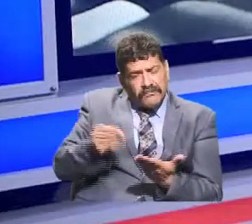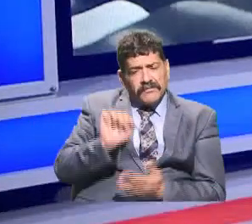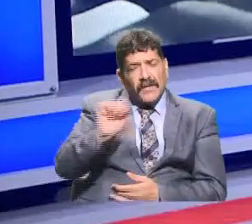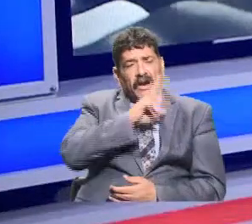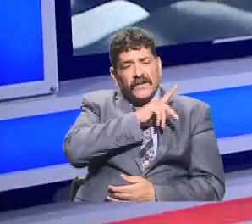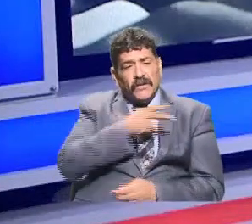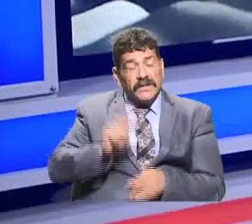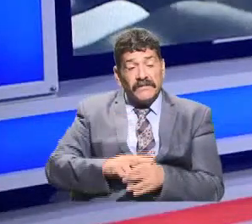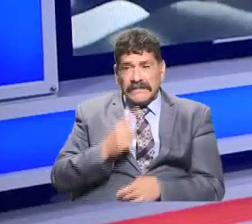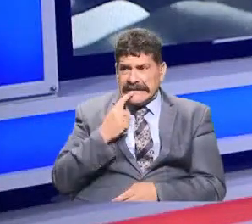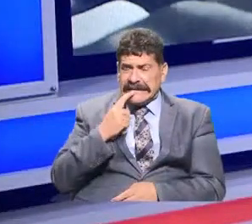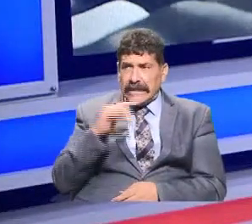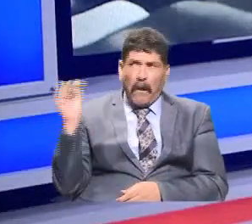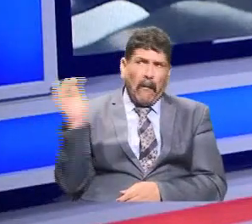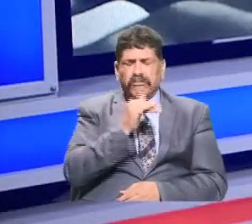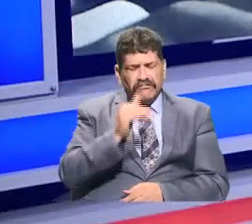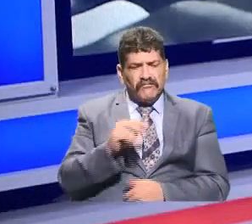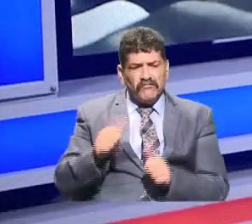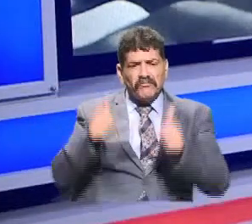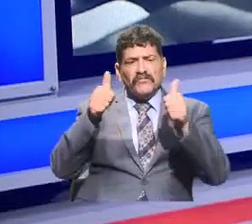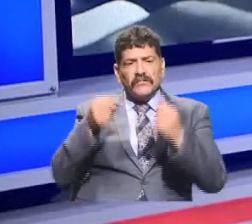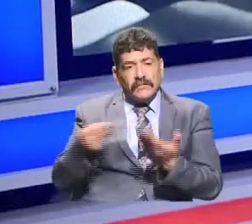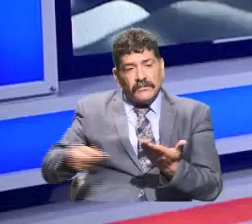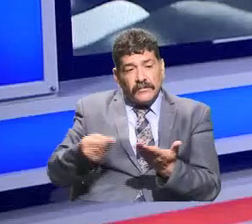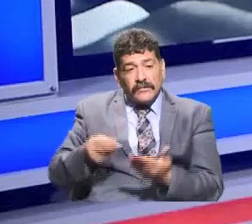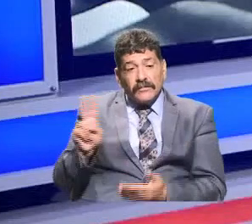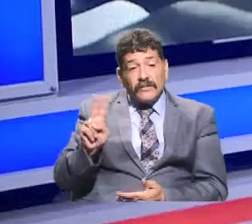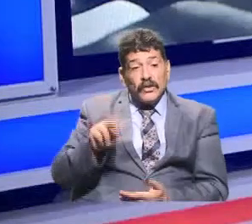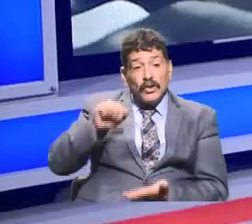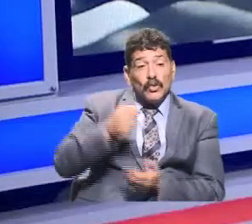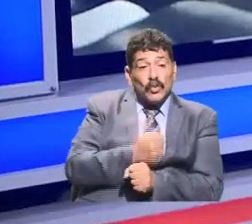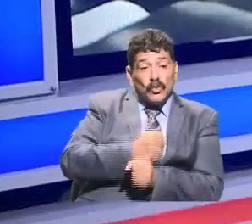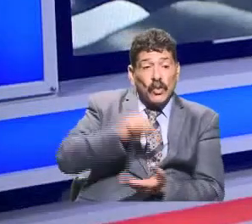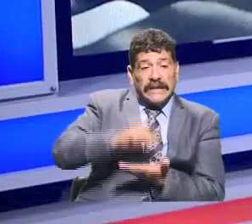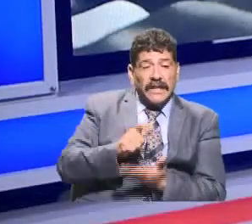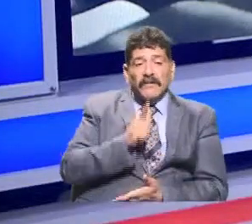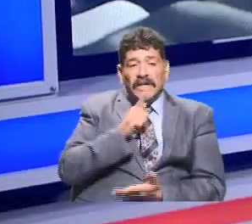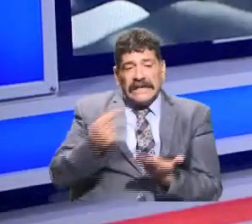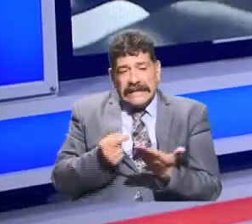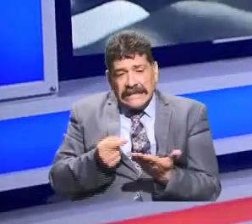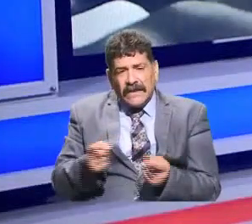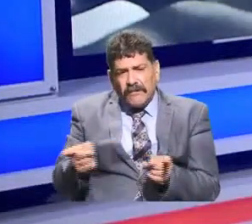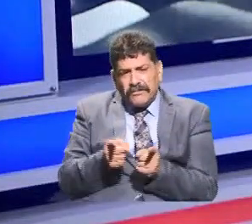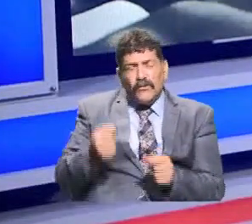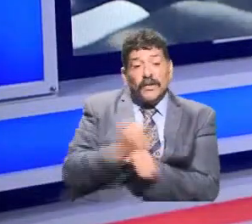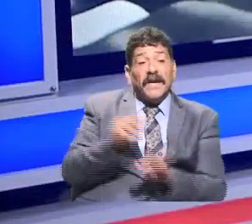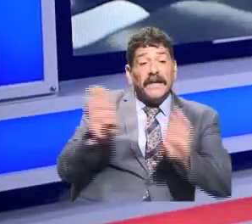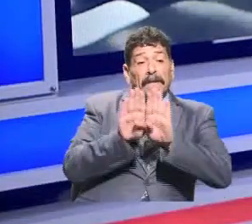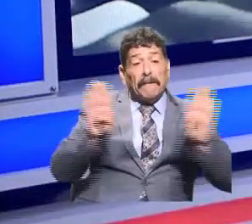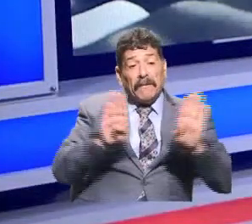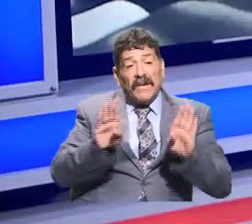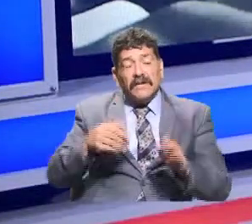وخلال اعواما قليله عاشها الف اكثر من عشرين عملا بين قصه قصيره وروايه وعمل مسرحي